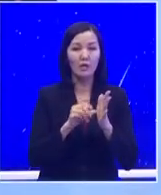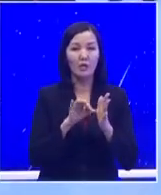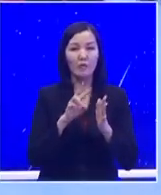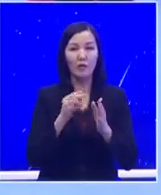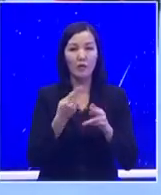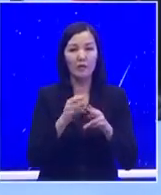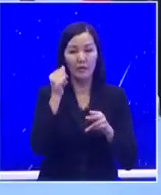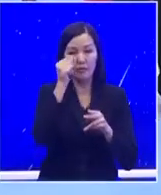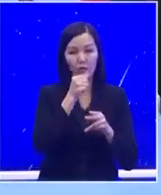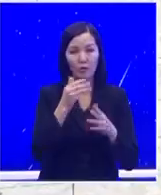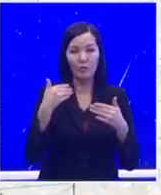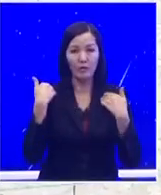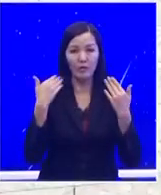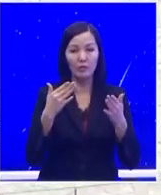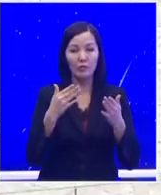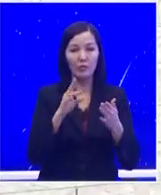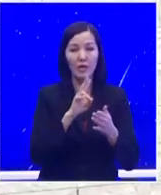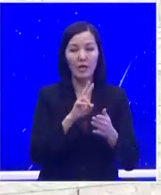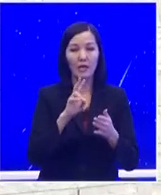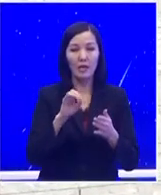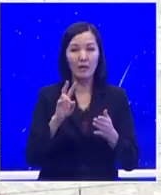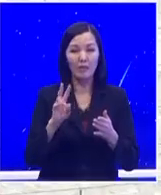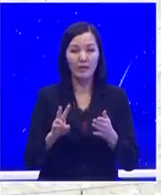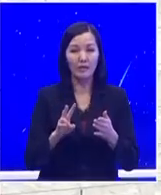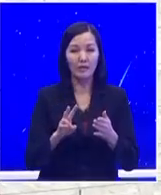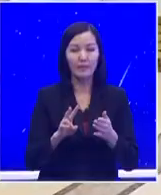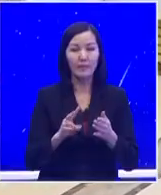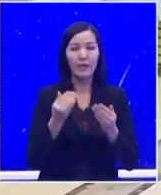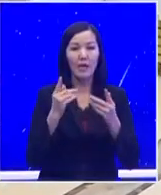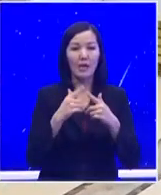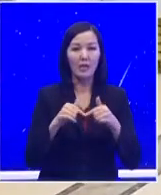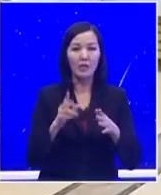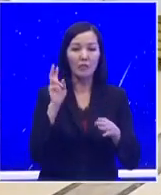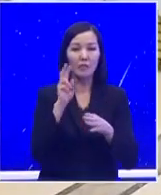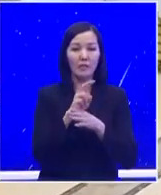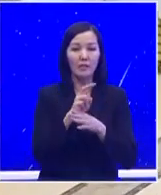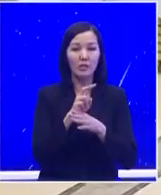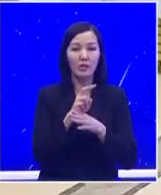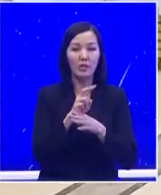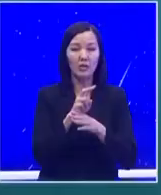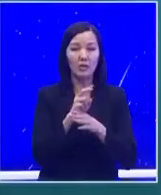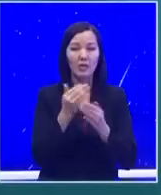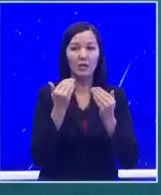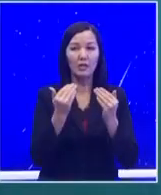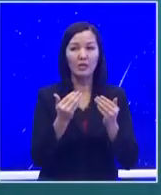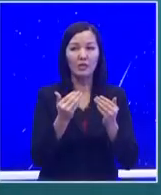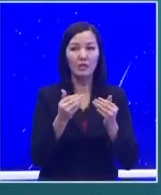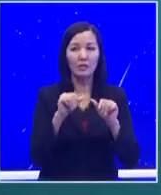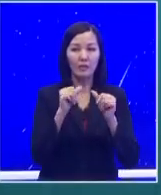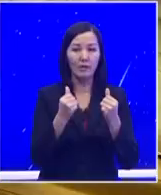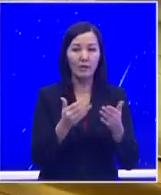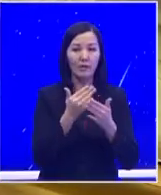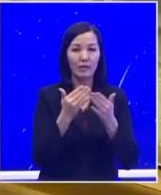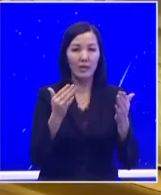года они будут презентованы Елбасы. В рамках мероприятия было организовано посещение историко-культурных центров Атамекен,